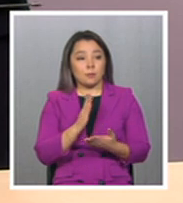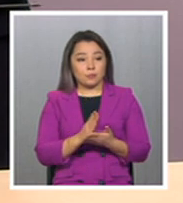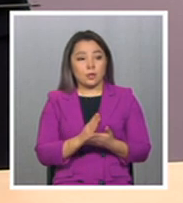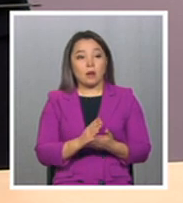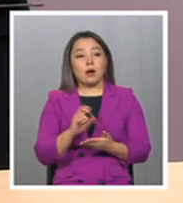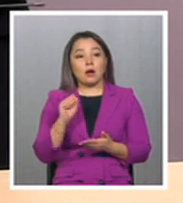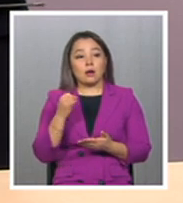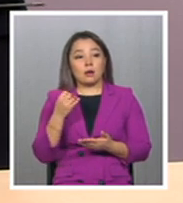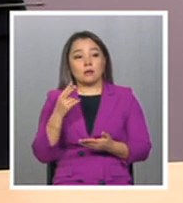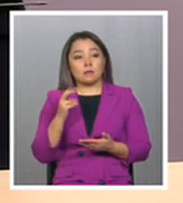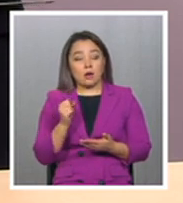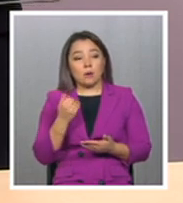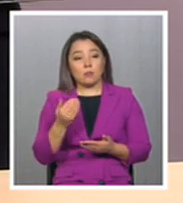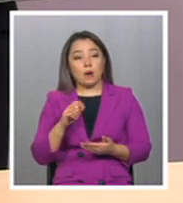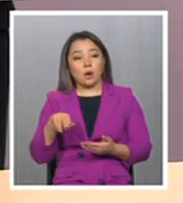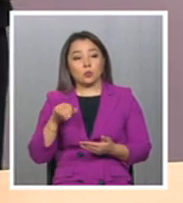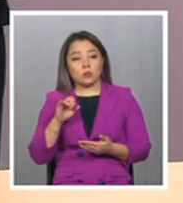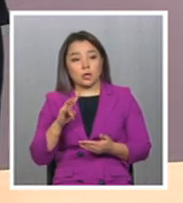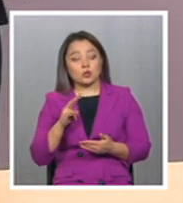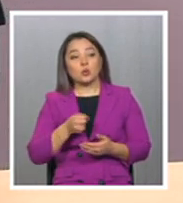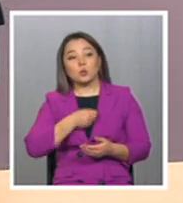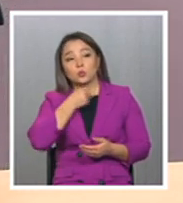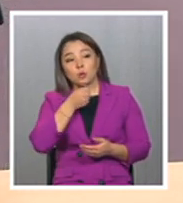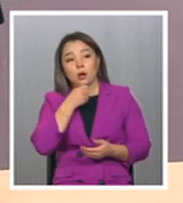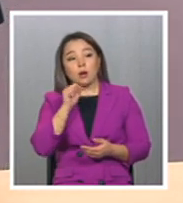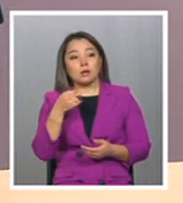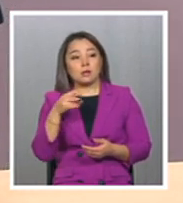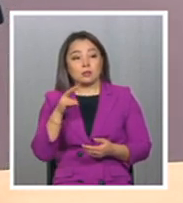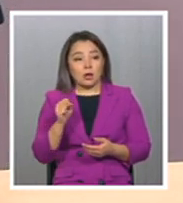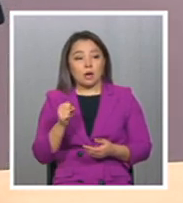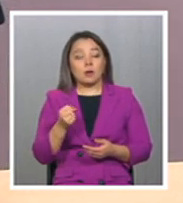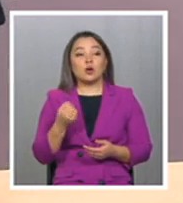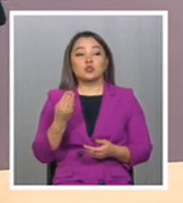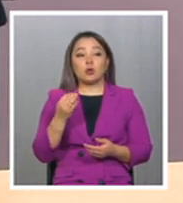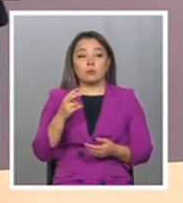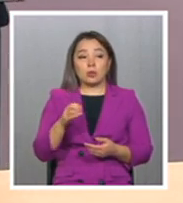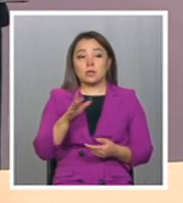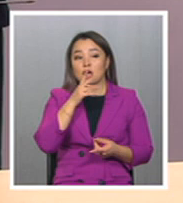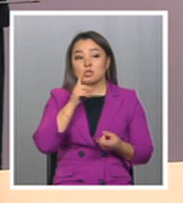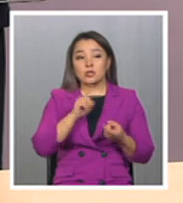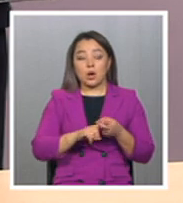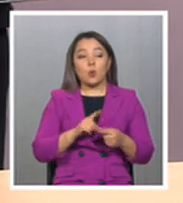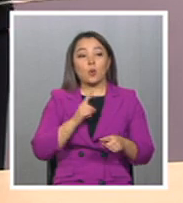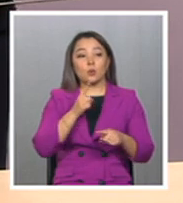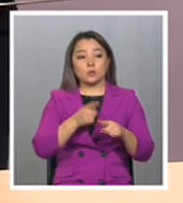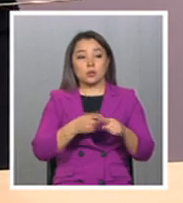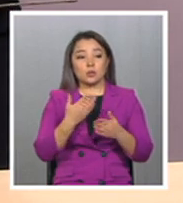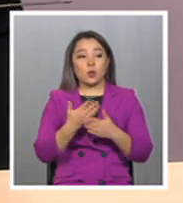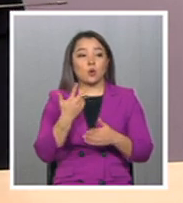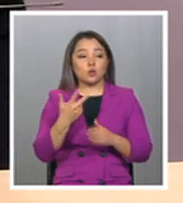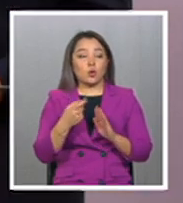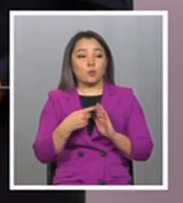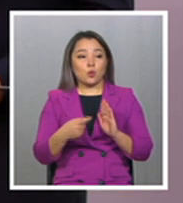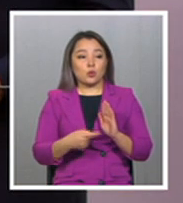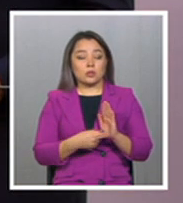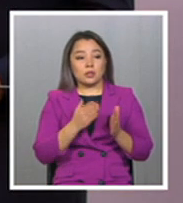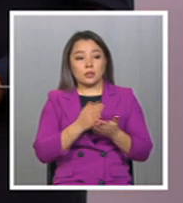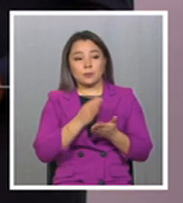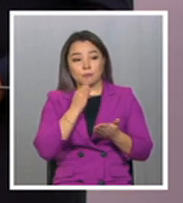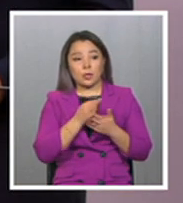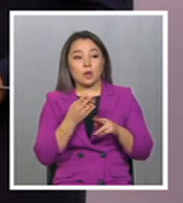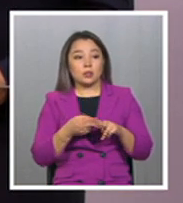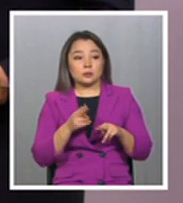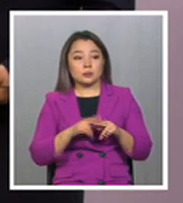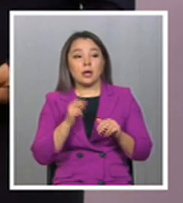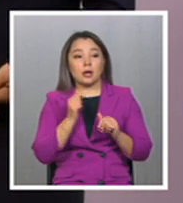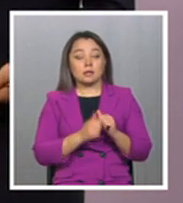Айна Бауыржаннан үлкен, ал Айна мен Шолпанның жасының қосындысы үшке бөлінеді. Сонда